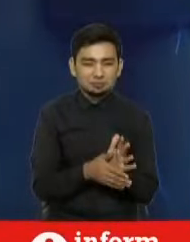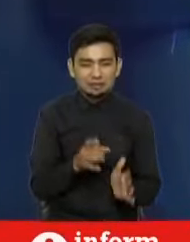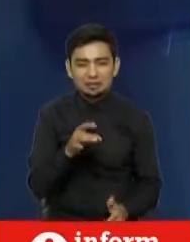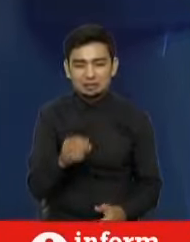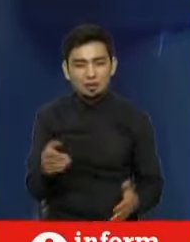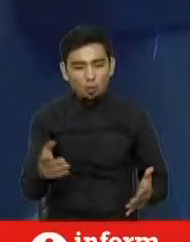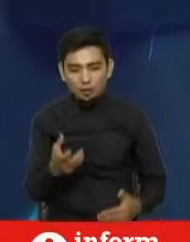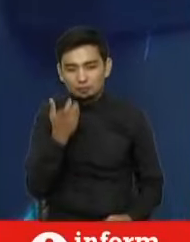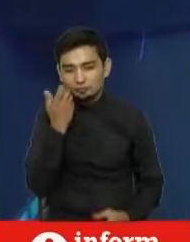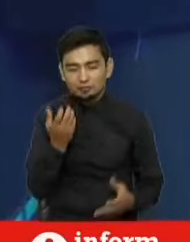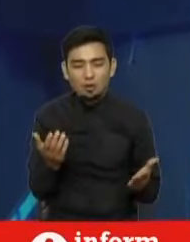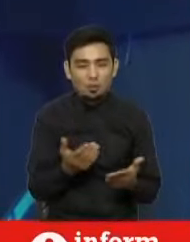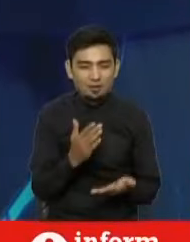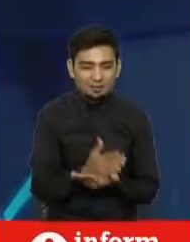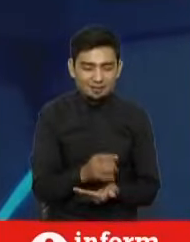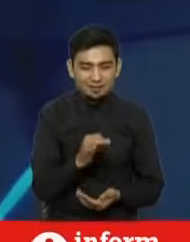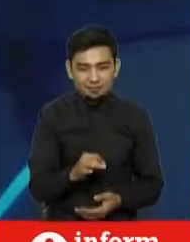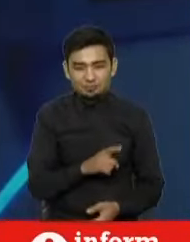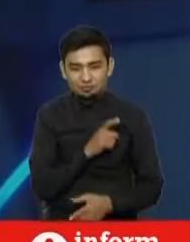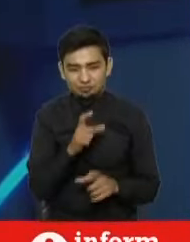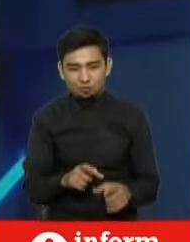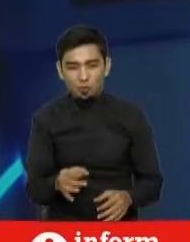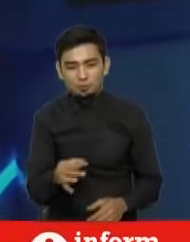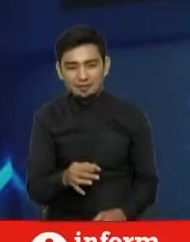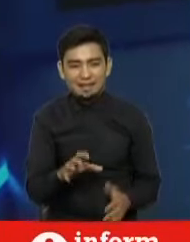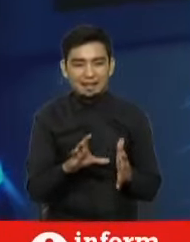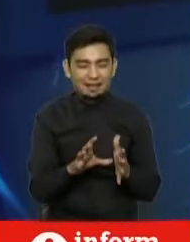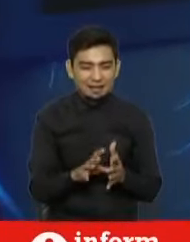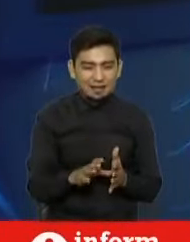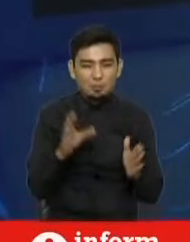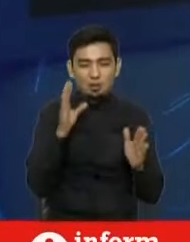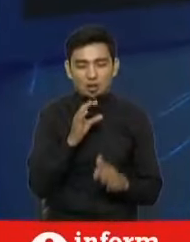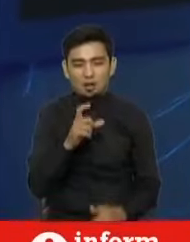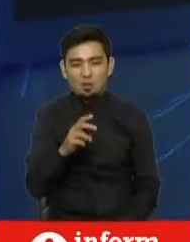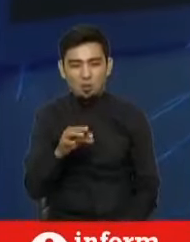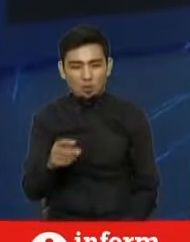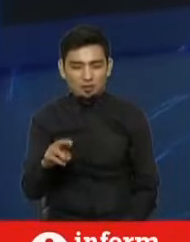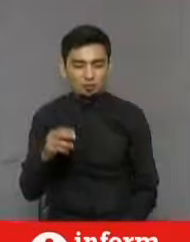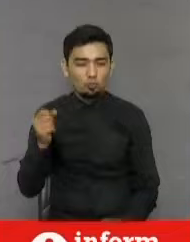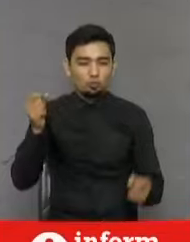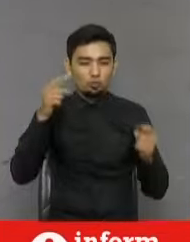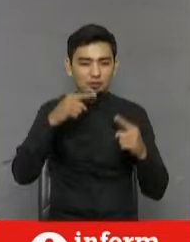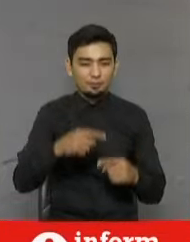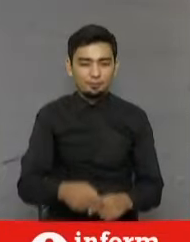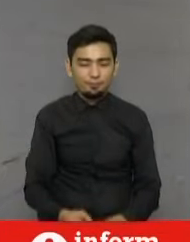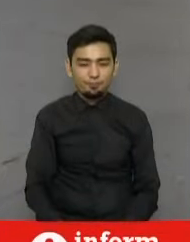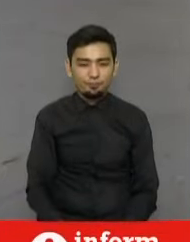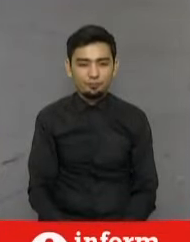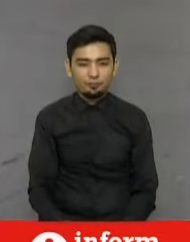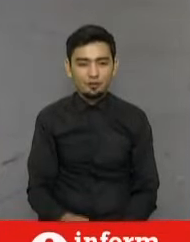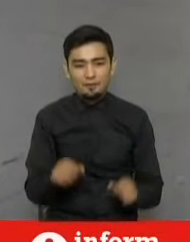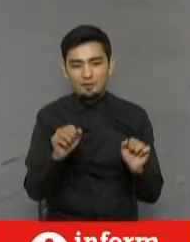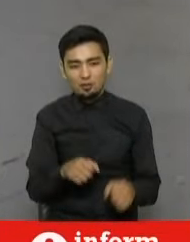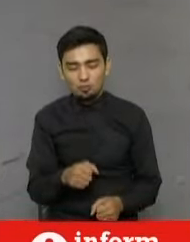возможном появлении в стране АЭС эксперты в области энергетики и экологии, узнавала Эльмира Ержанова. О